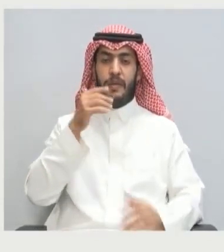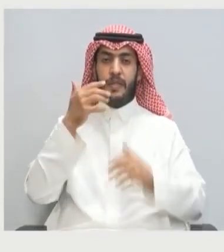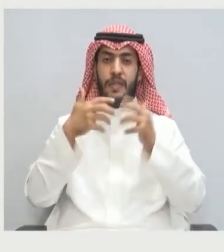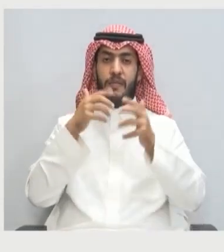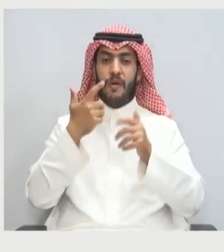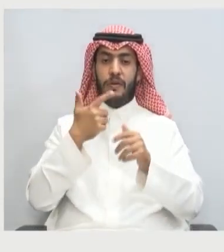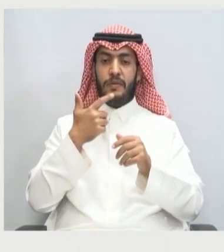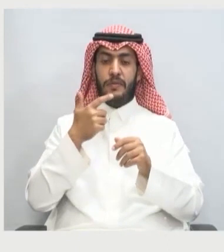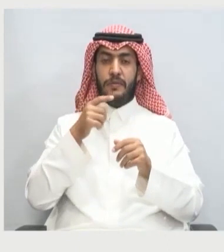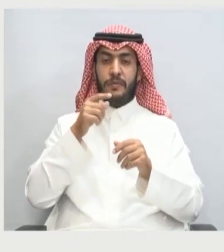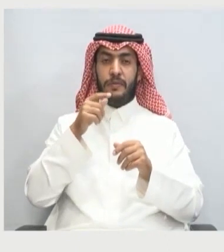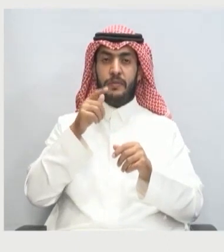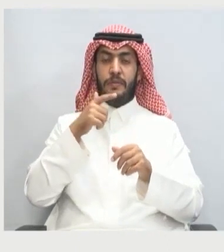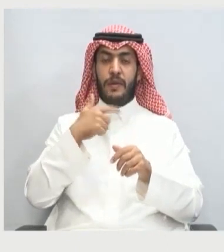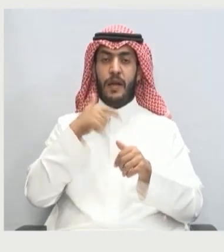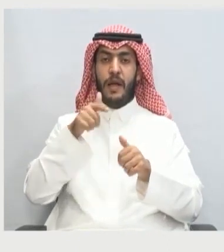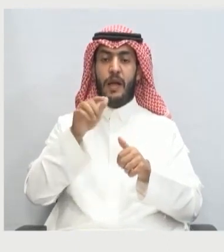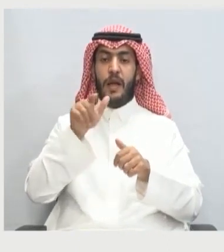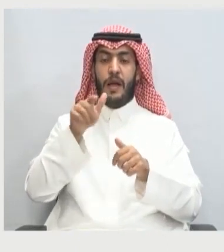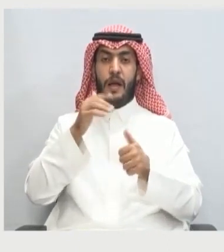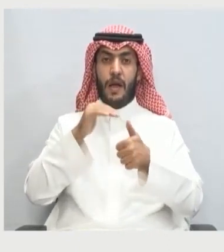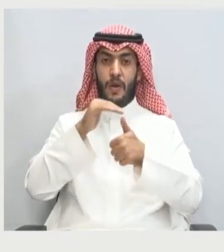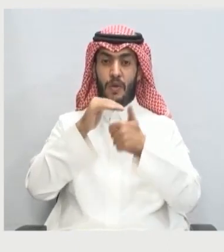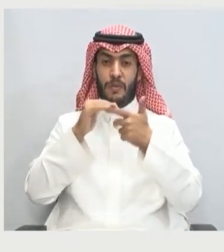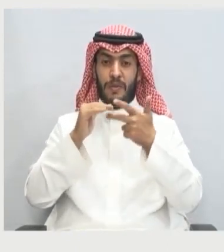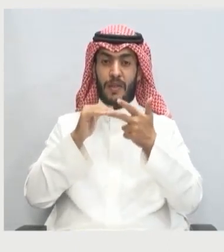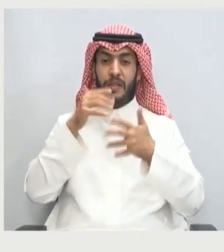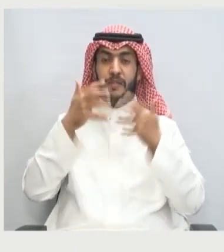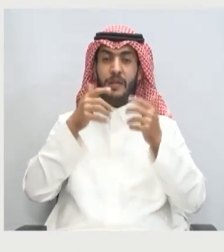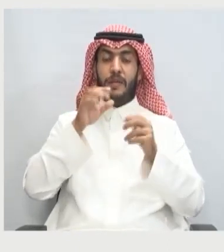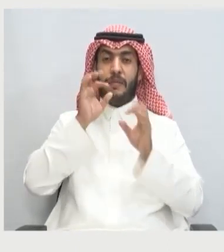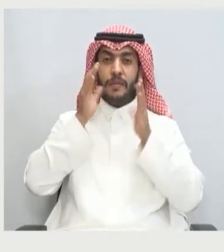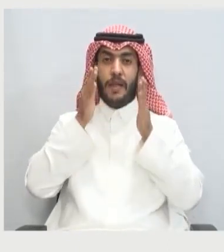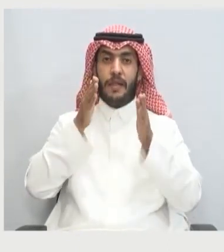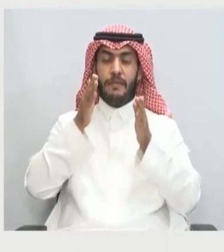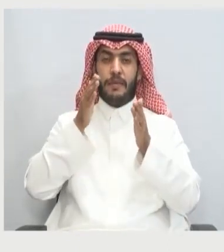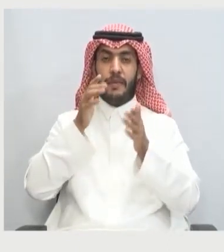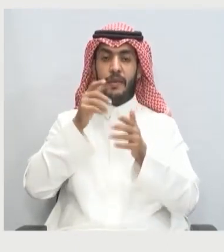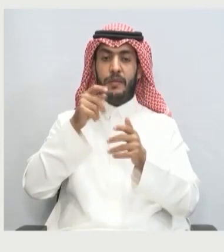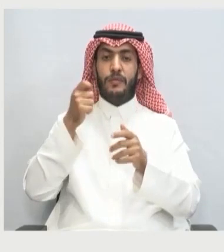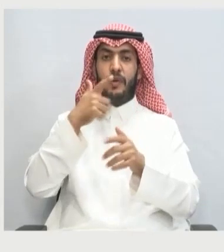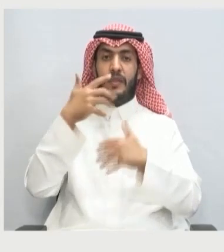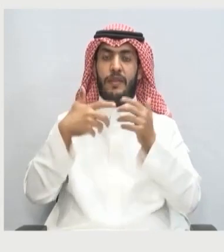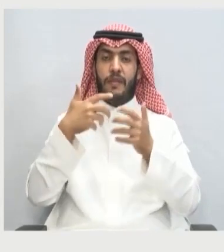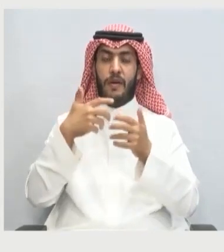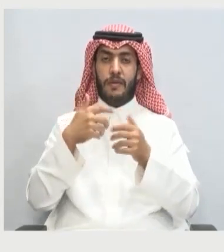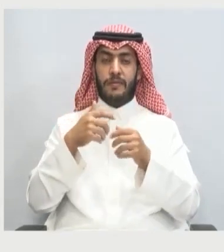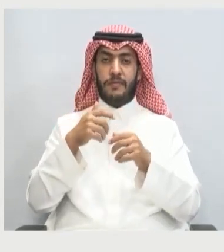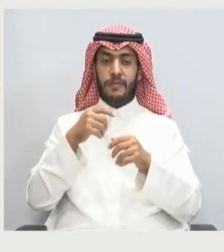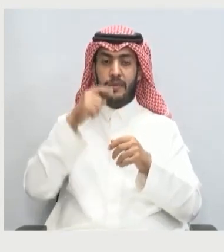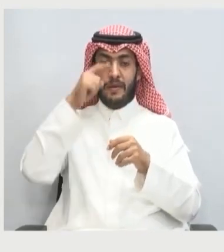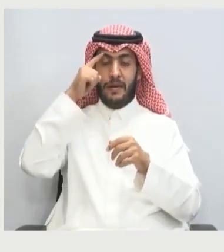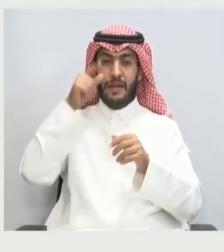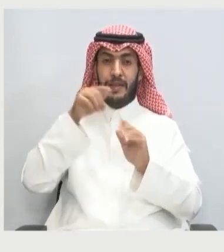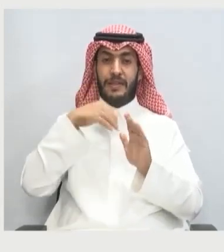التفاعل سوف نقول ان رتبه التفاعل تعتمد على سرعه التفاعل فانه